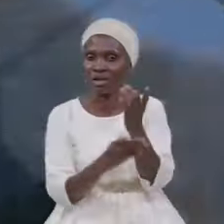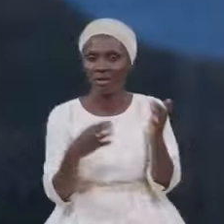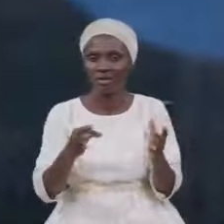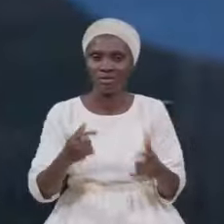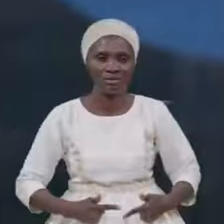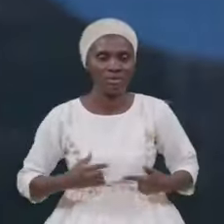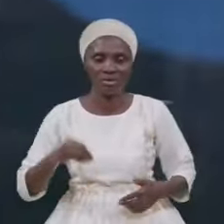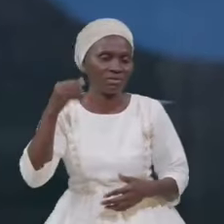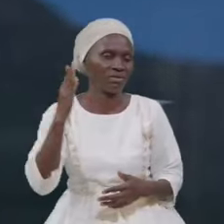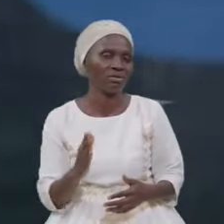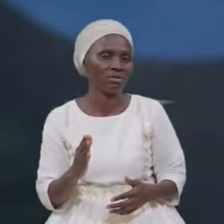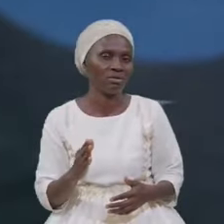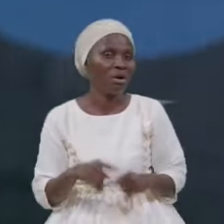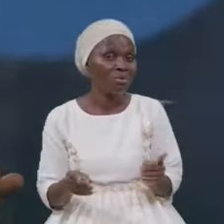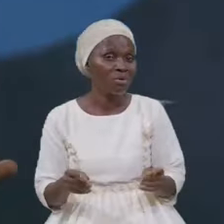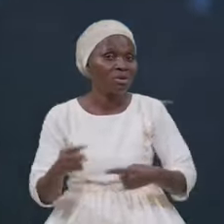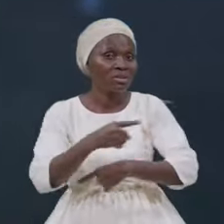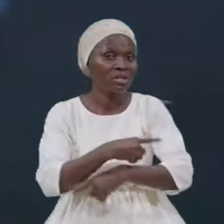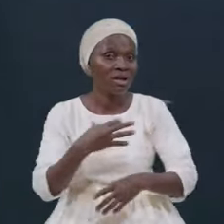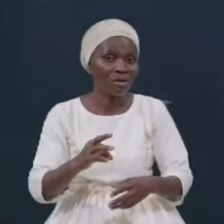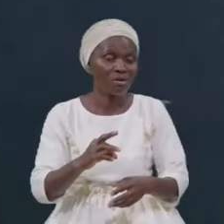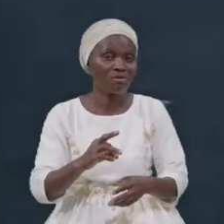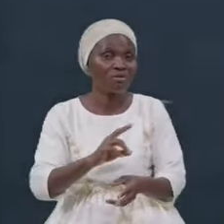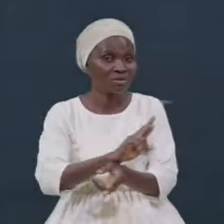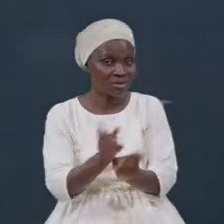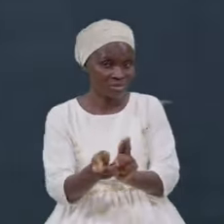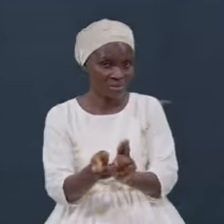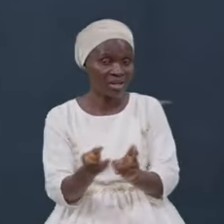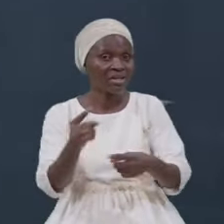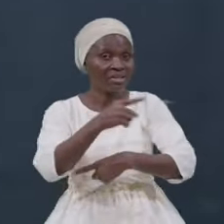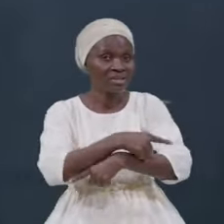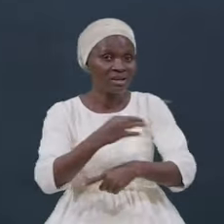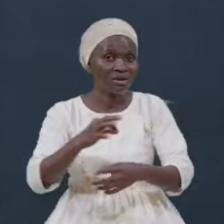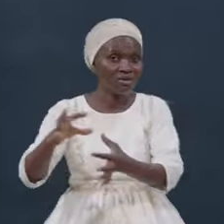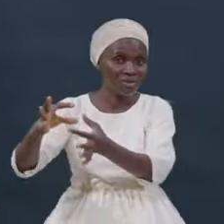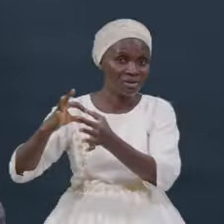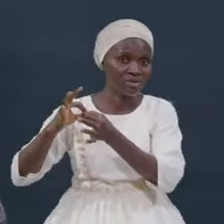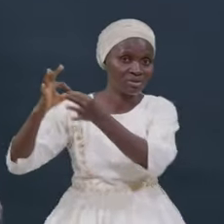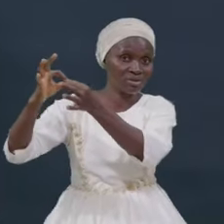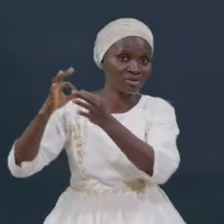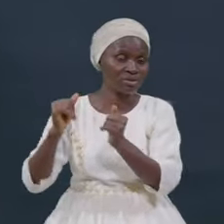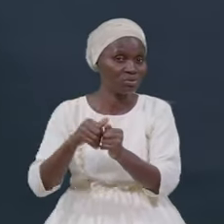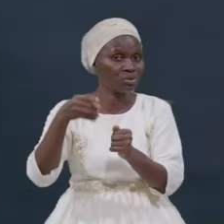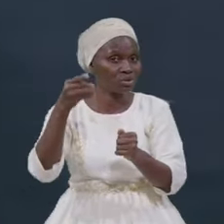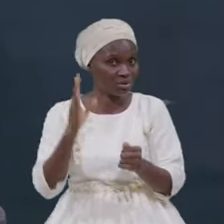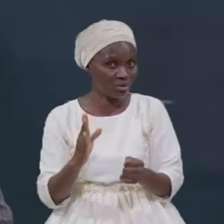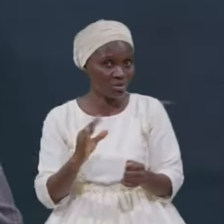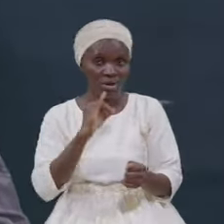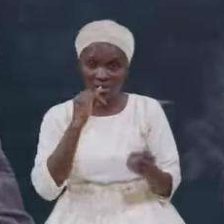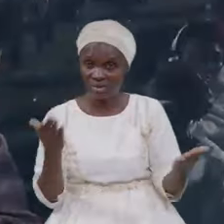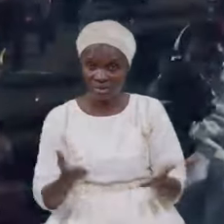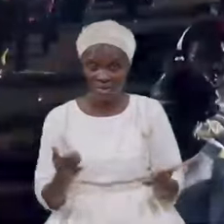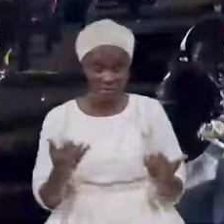là. Je prie qu'en ce jour, que ta réconciliation ait lieu au nom